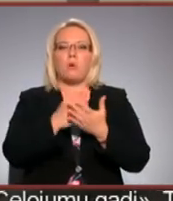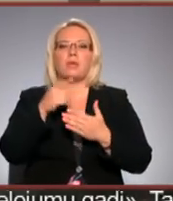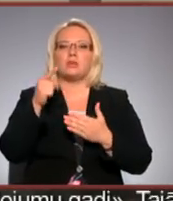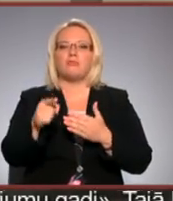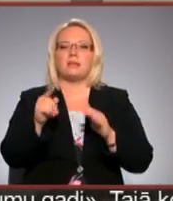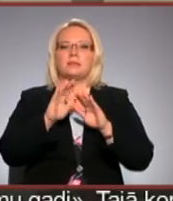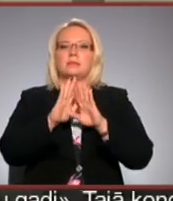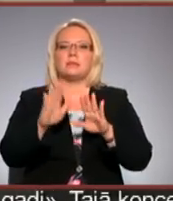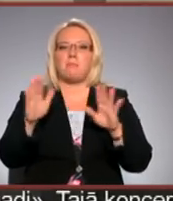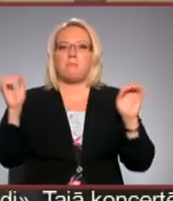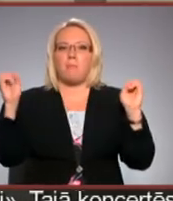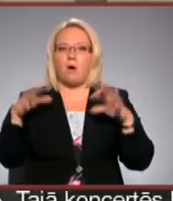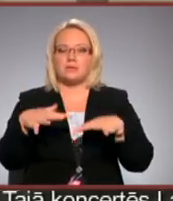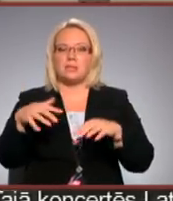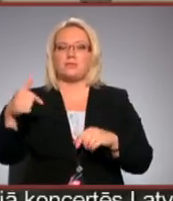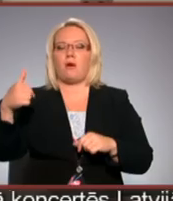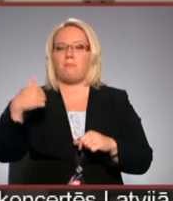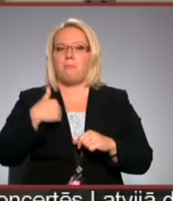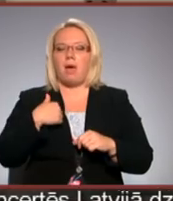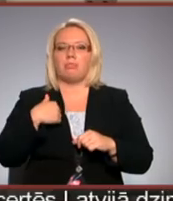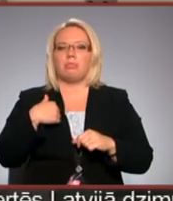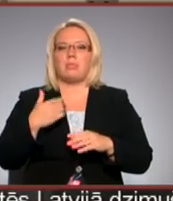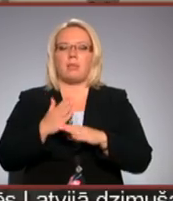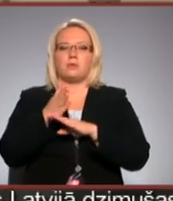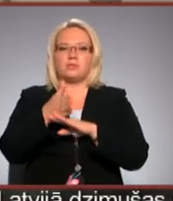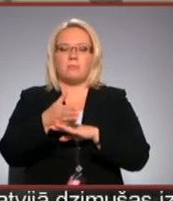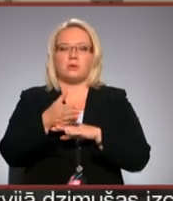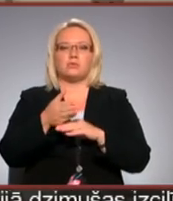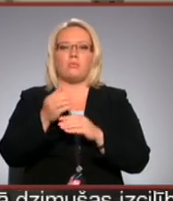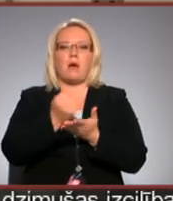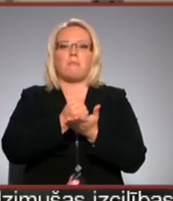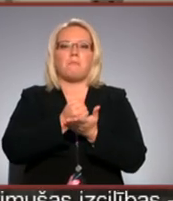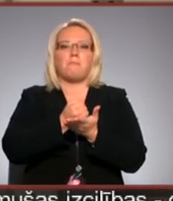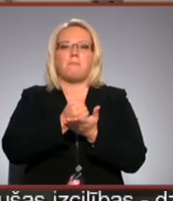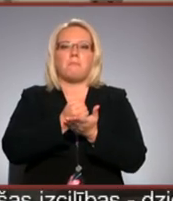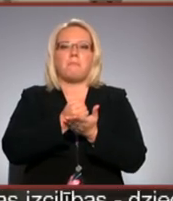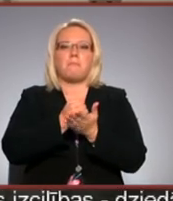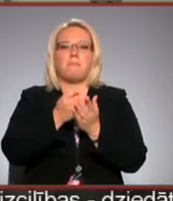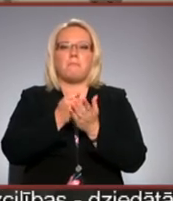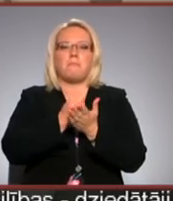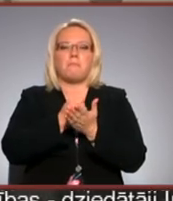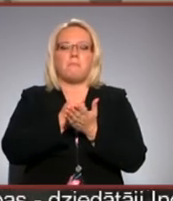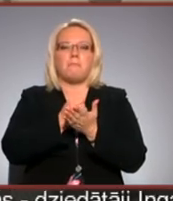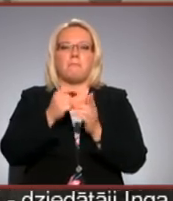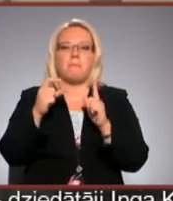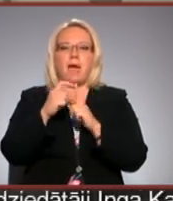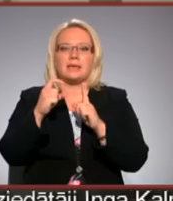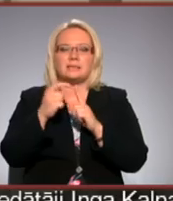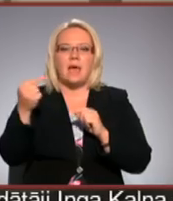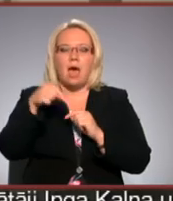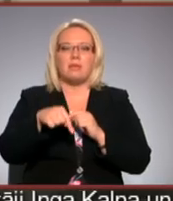jo pie manis ciemos atbrauks ciemiņi no Pakistānas un ļoti augstvērtīgi keramiķi